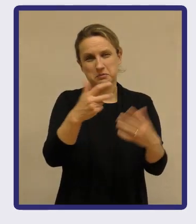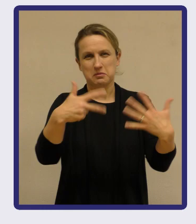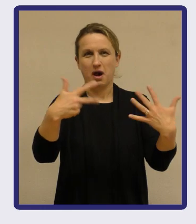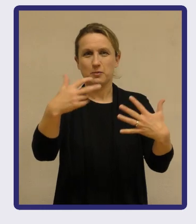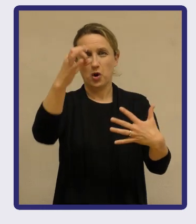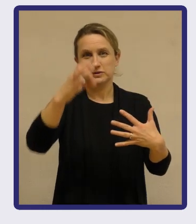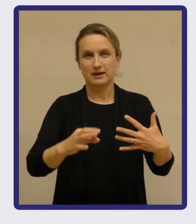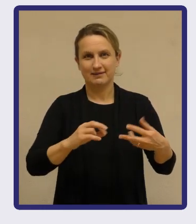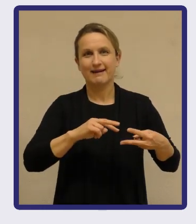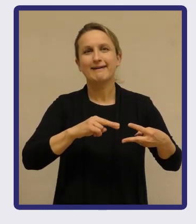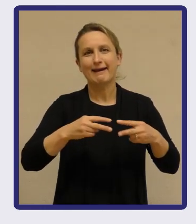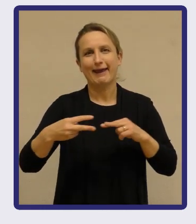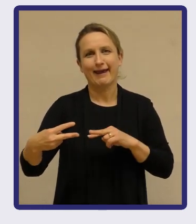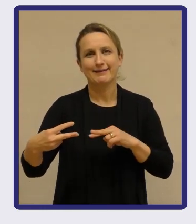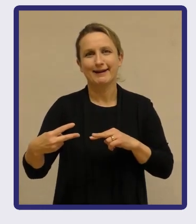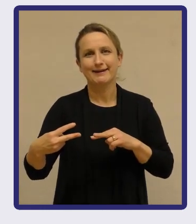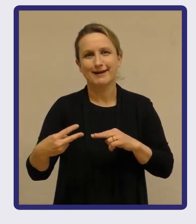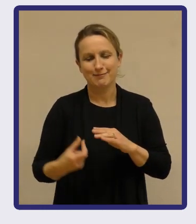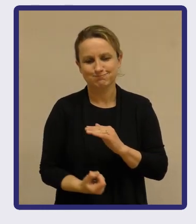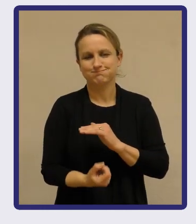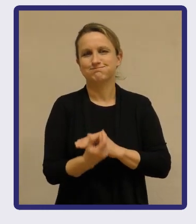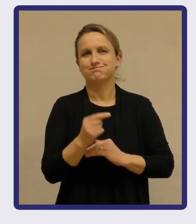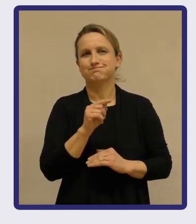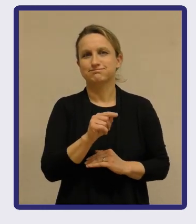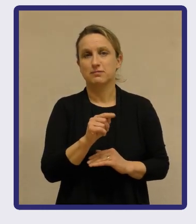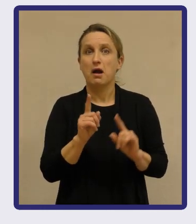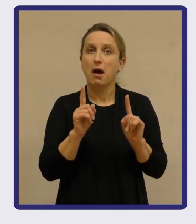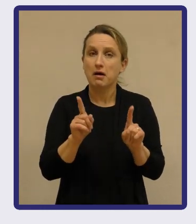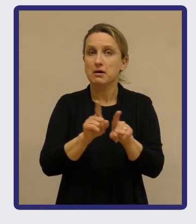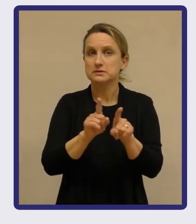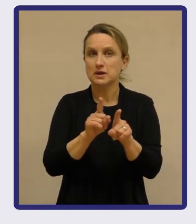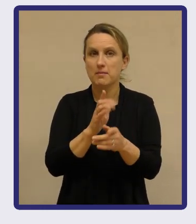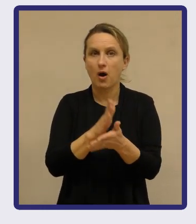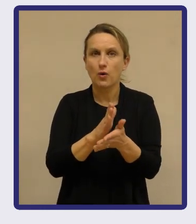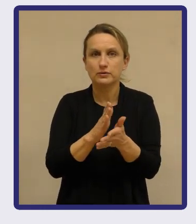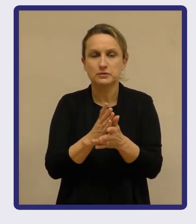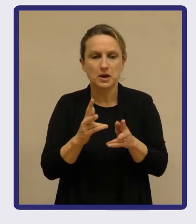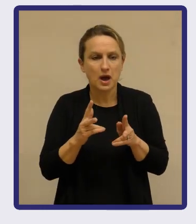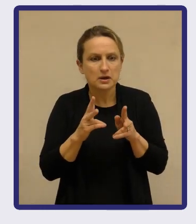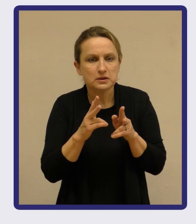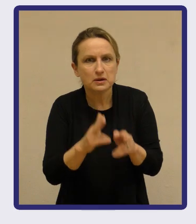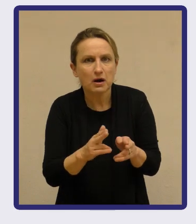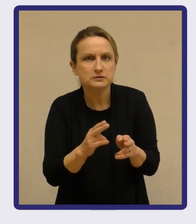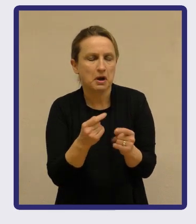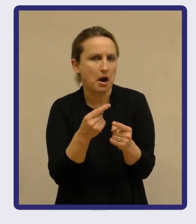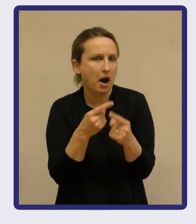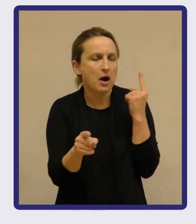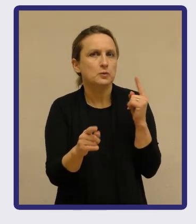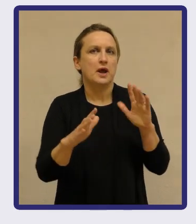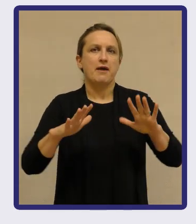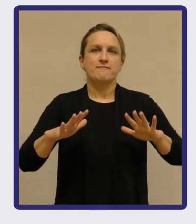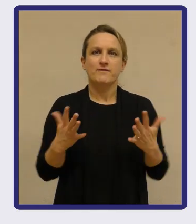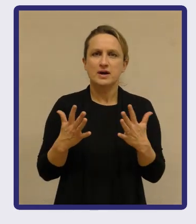geneetilise päritoluga, kuid esineb ka näiteks haruldasi kasvajaid ja keskkonnatekkelisi haiguseid.